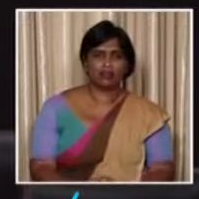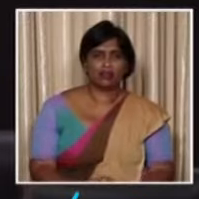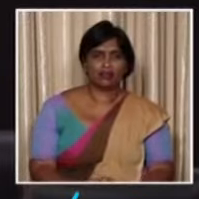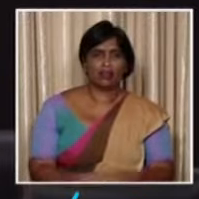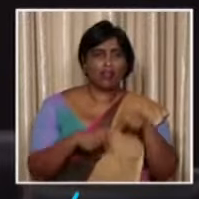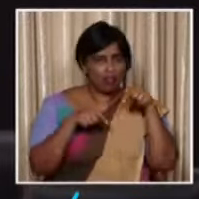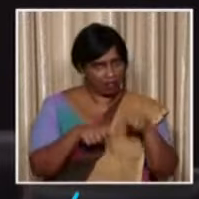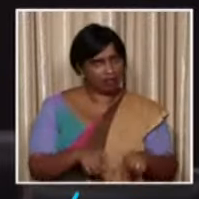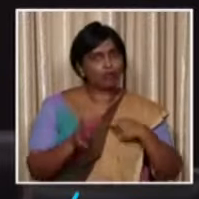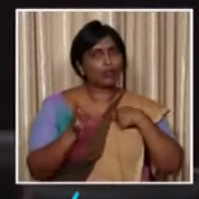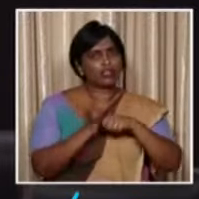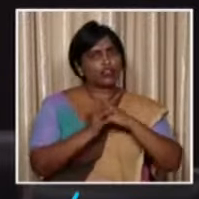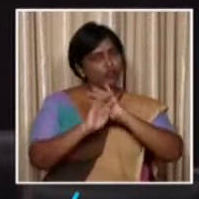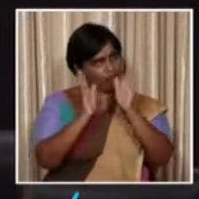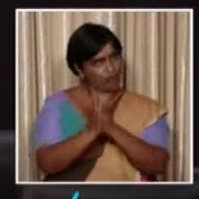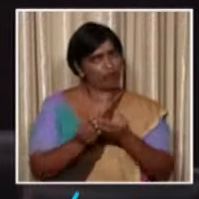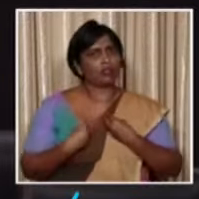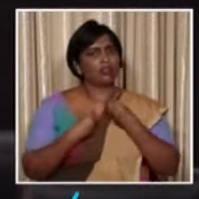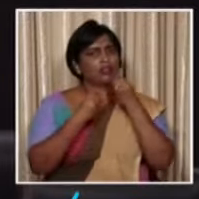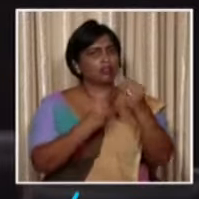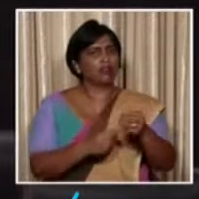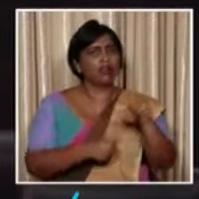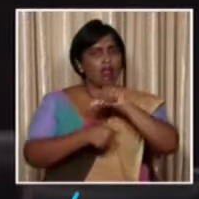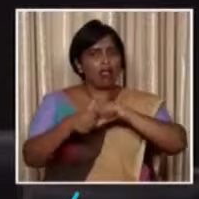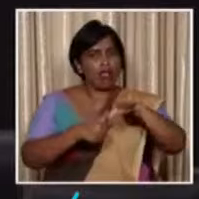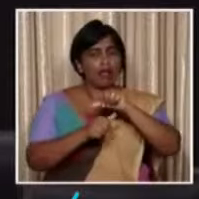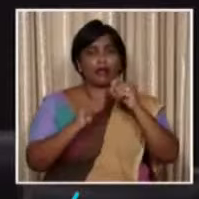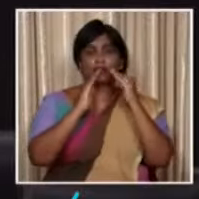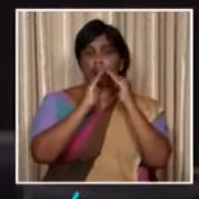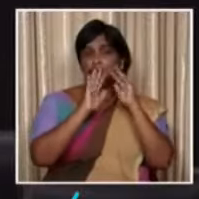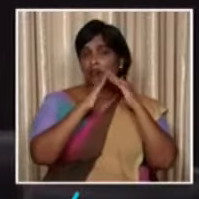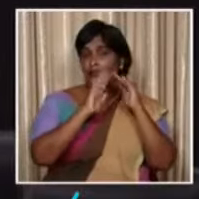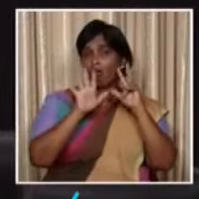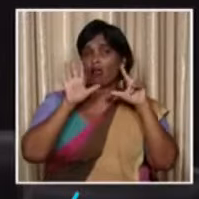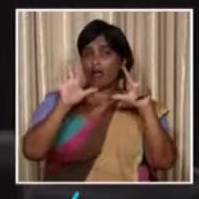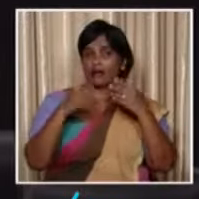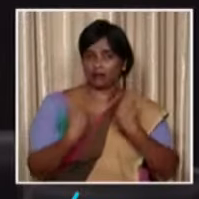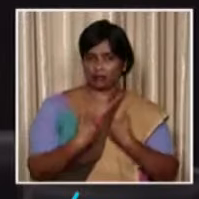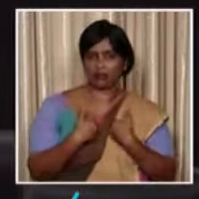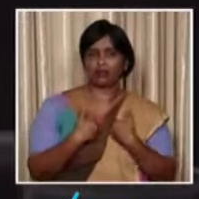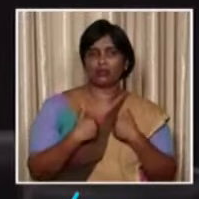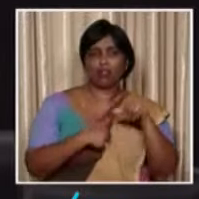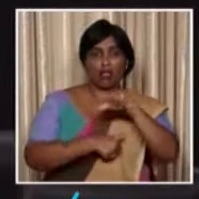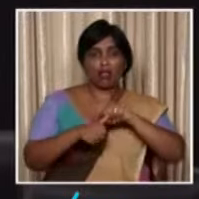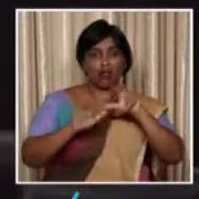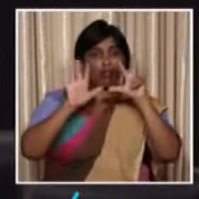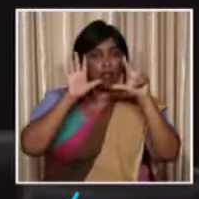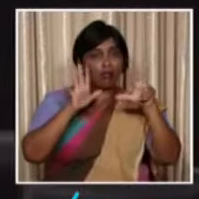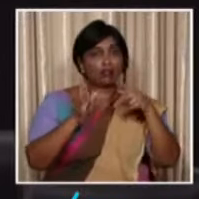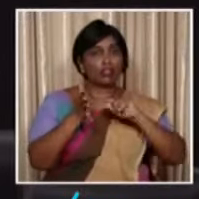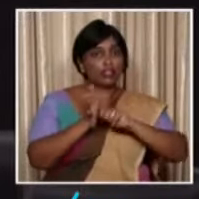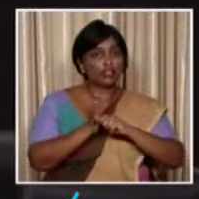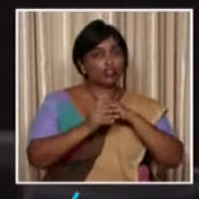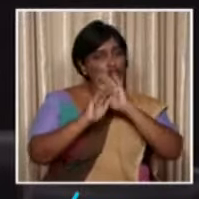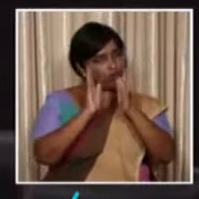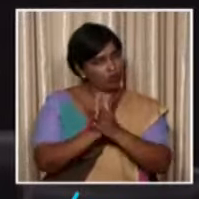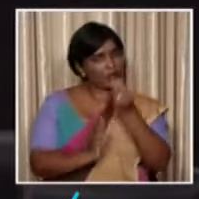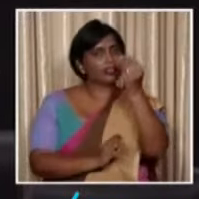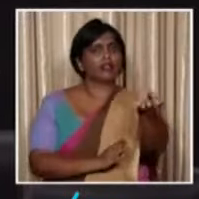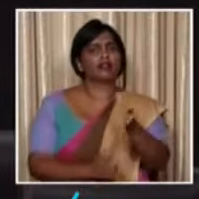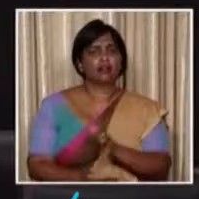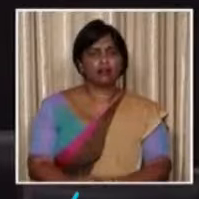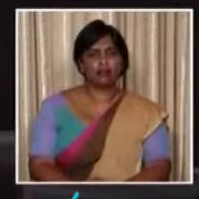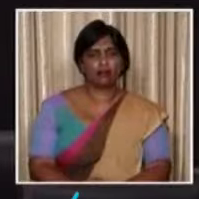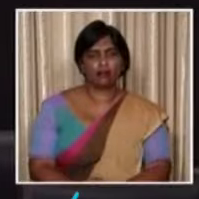ඔබතුමාට අද දෙන්නම් මගේ යතුරු කැලල්ල. ආයතන 8ෙම යතුරු ටික දෙන්න. ආයතන 8ෙම යතුරු ටික දෙන්න.